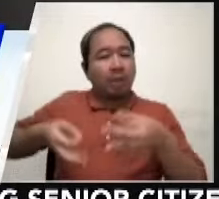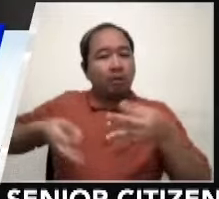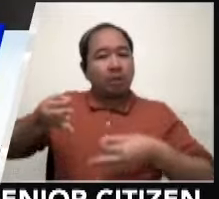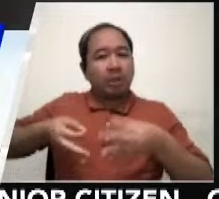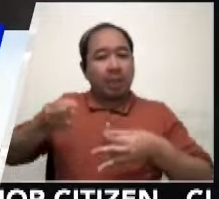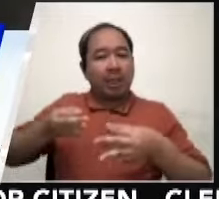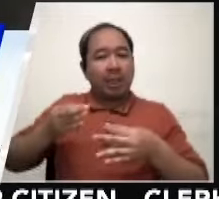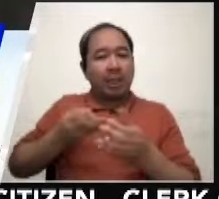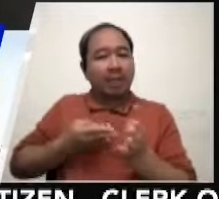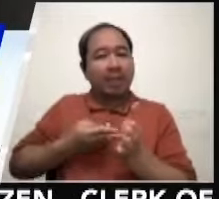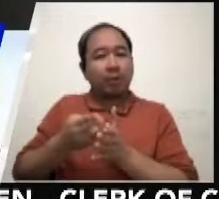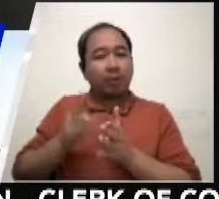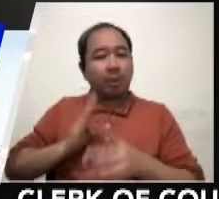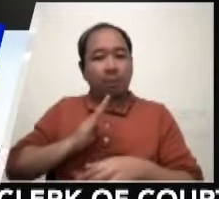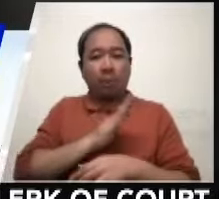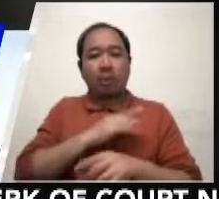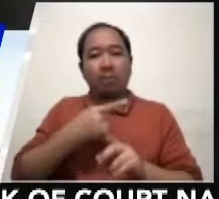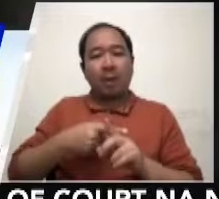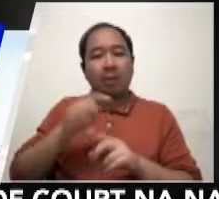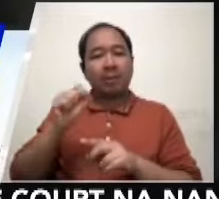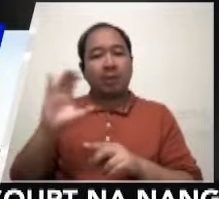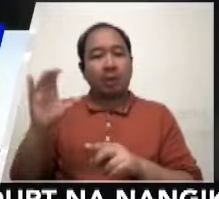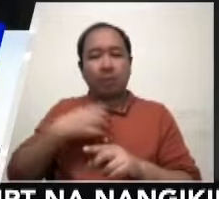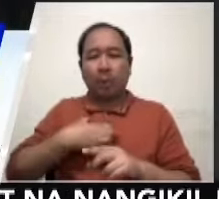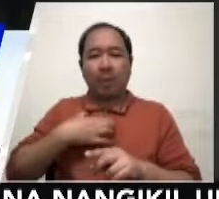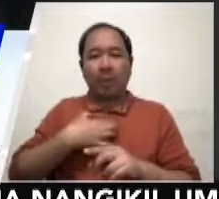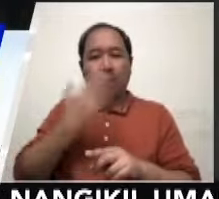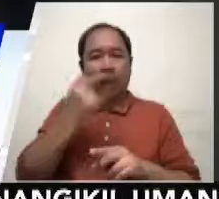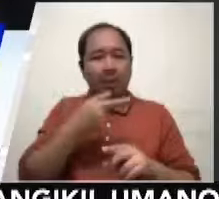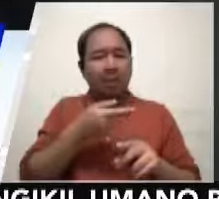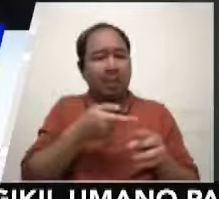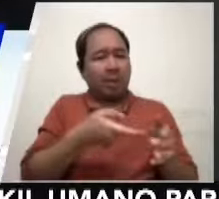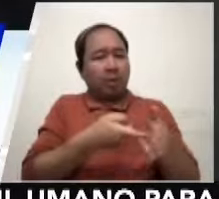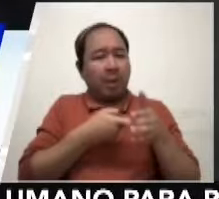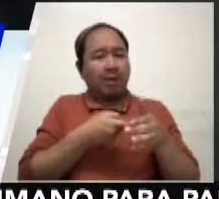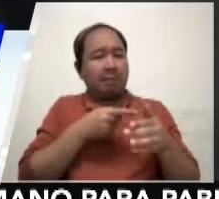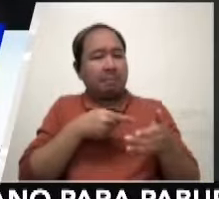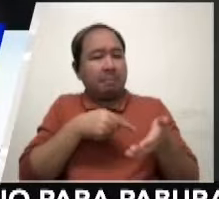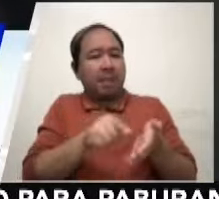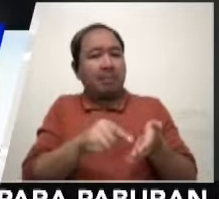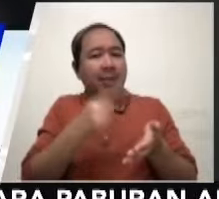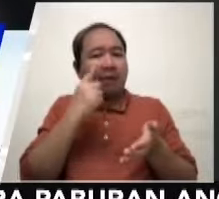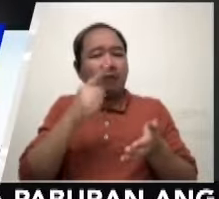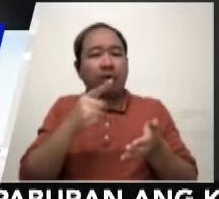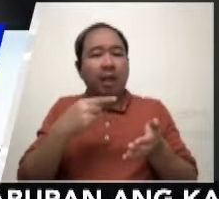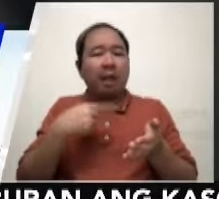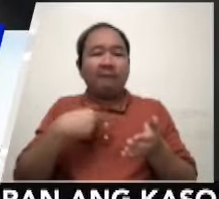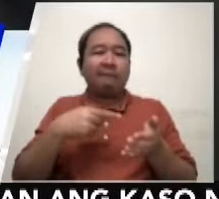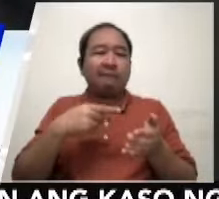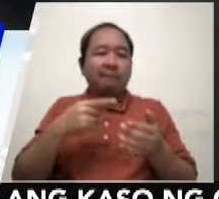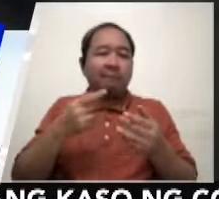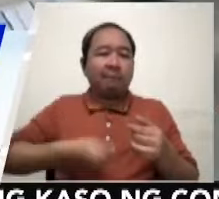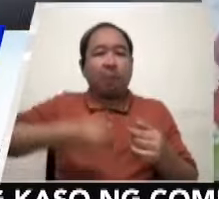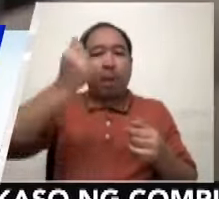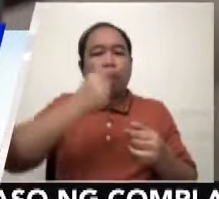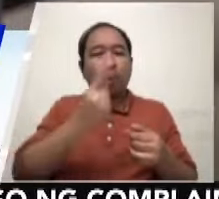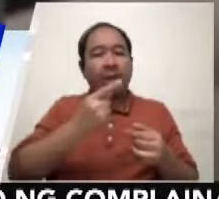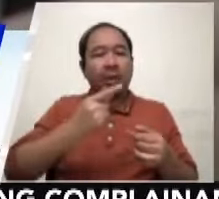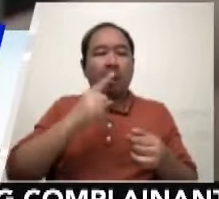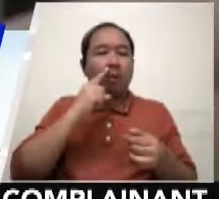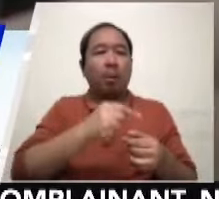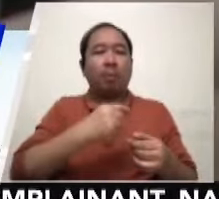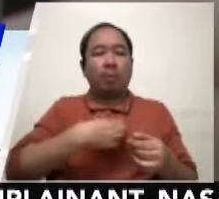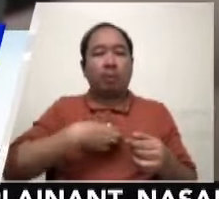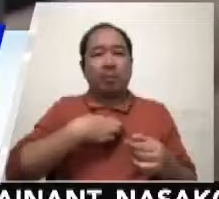para ireklamo ang umano'y panghihingi ng pera para magkaroon daw ng paborable resulta ang kaso na isinampa ng isang complainant. We got